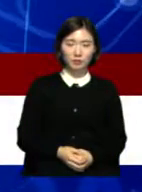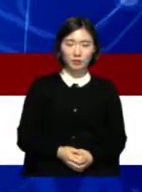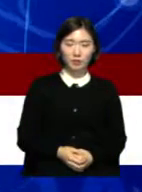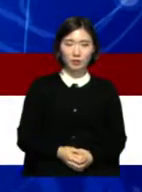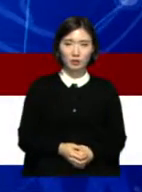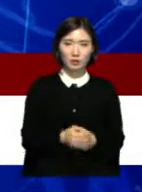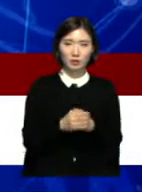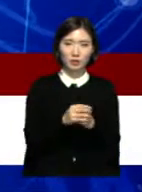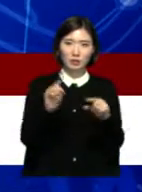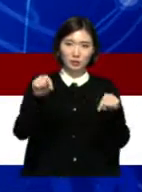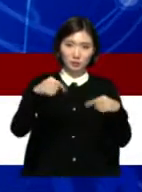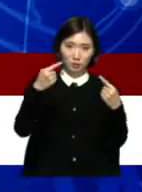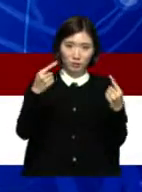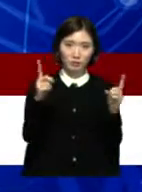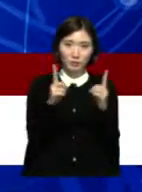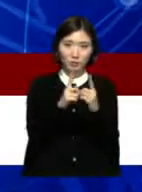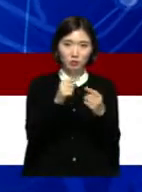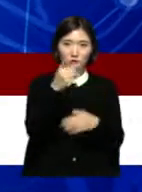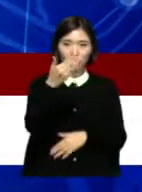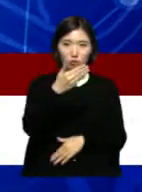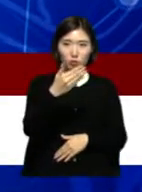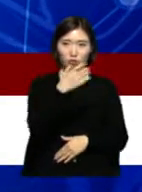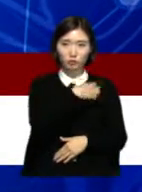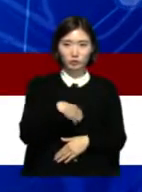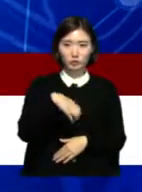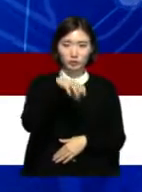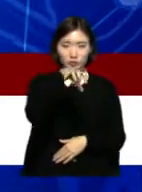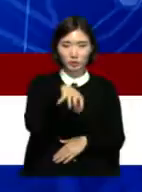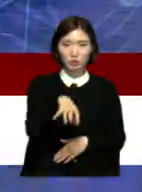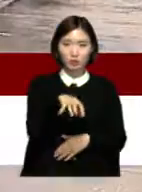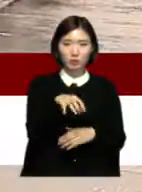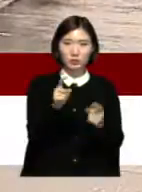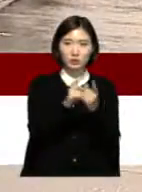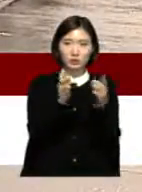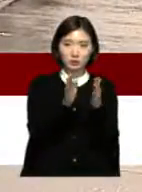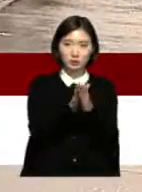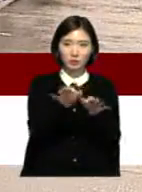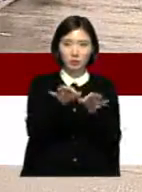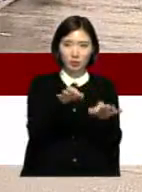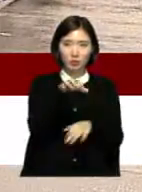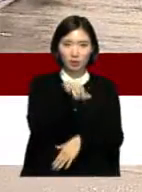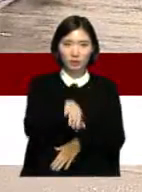민족 최대 명절인 설을 맞아 구로구청 광장에선 직거래 장터가 개최됐습니다.